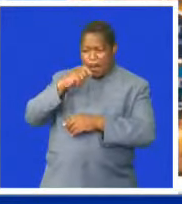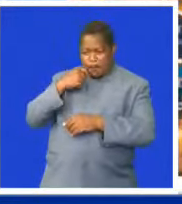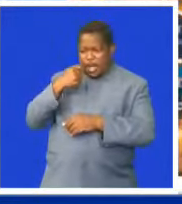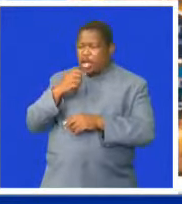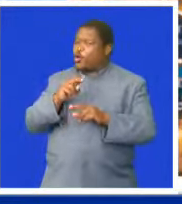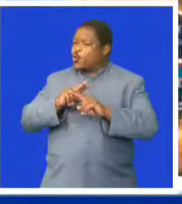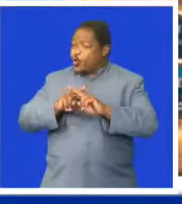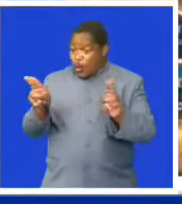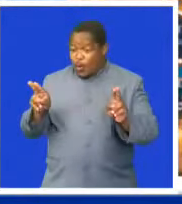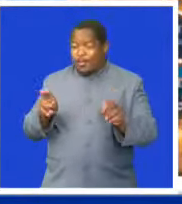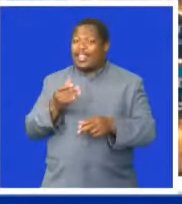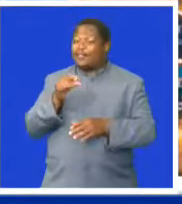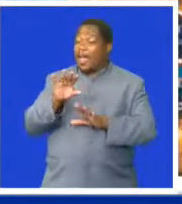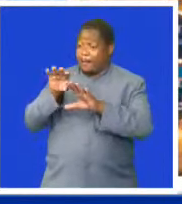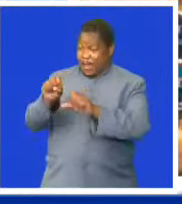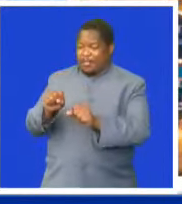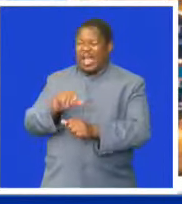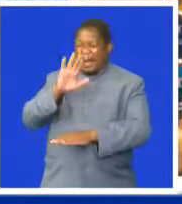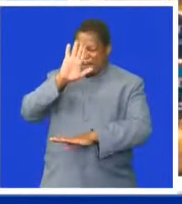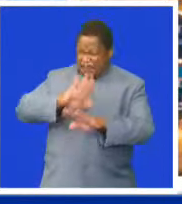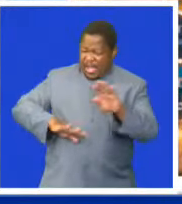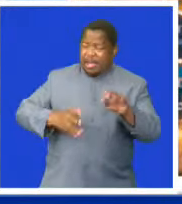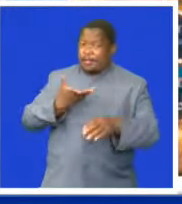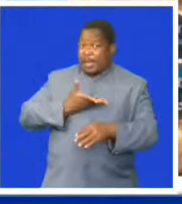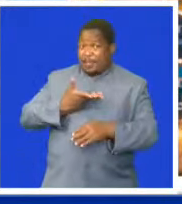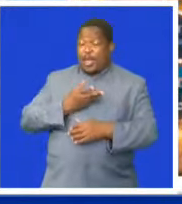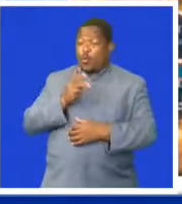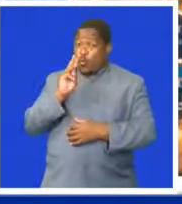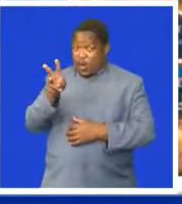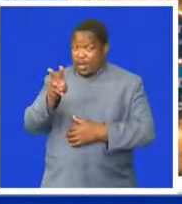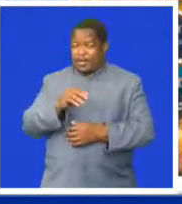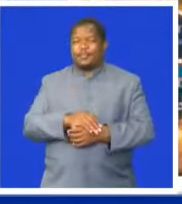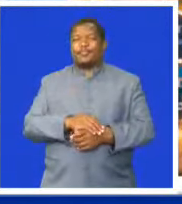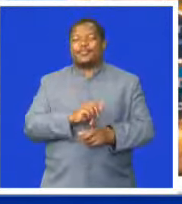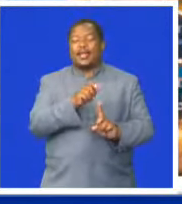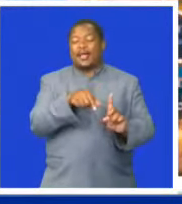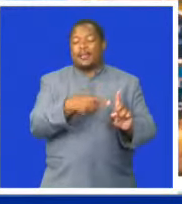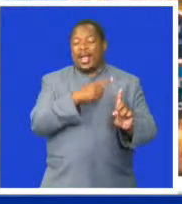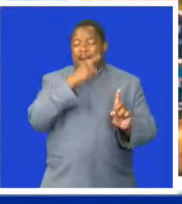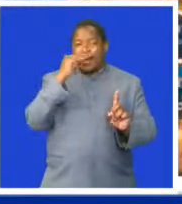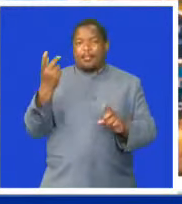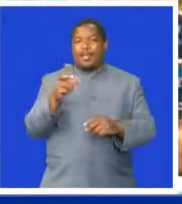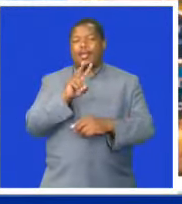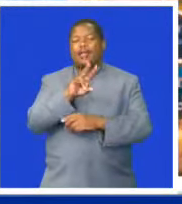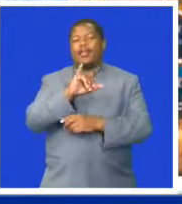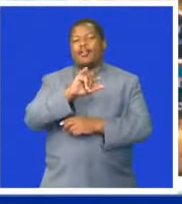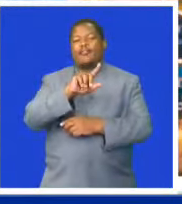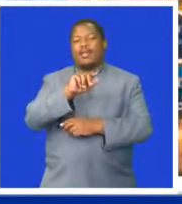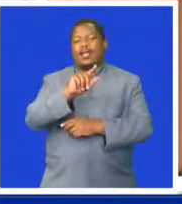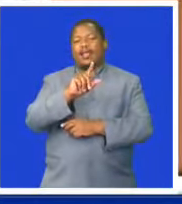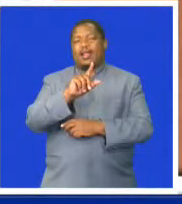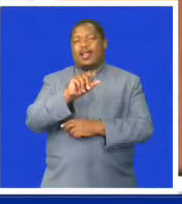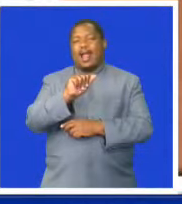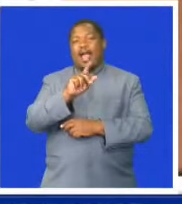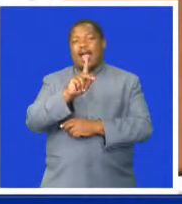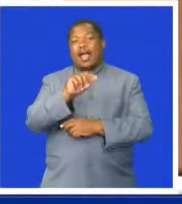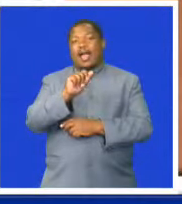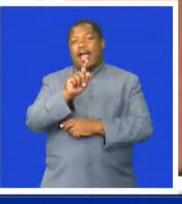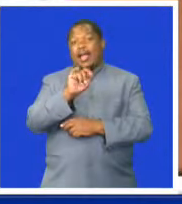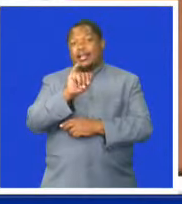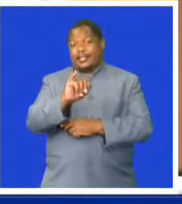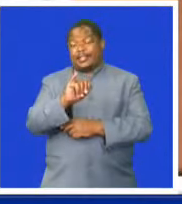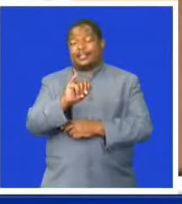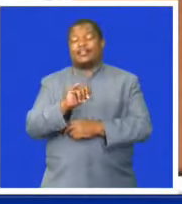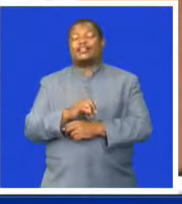bamiswe ukudlala. Vilakade bekakhuluma nakathula lokho lokutawusita emacemba sabuyela kuyodlala. Amacembu ebhola